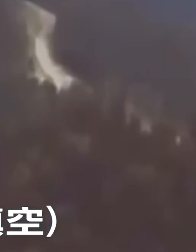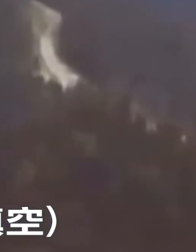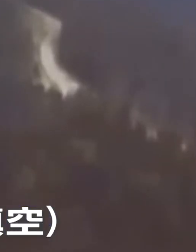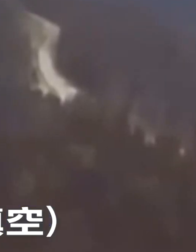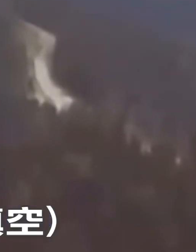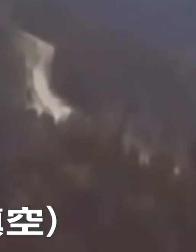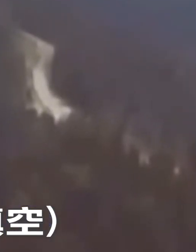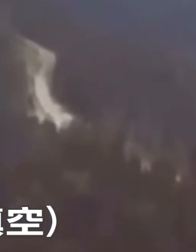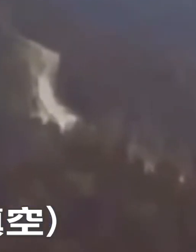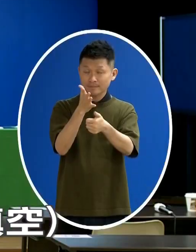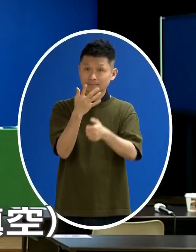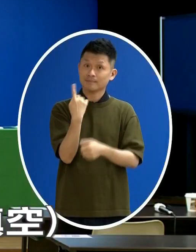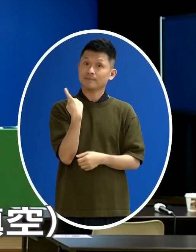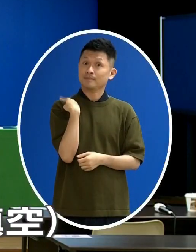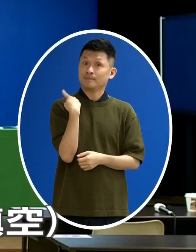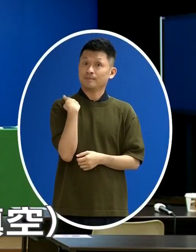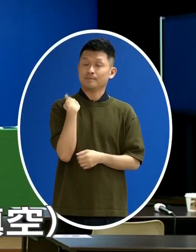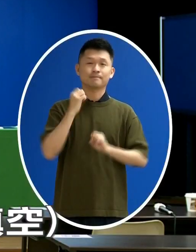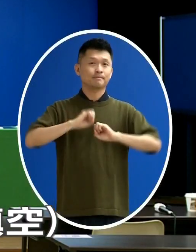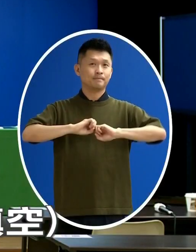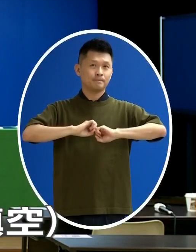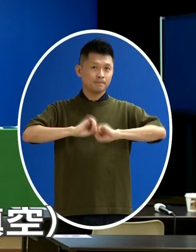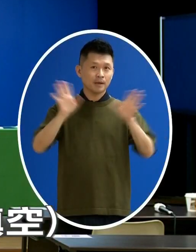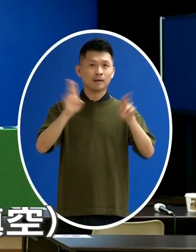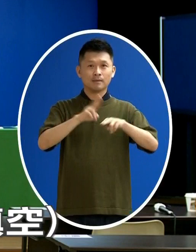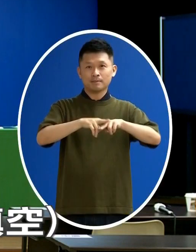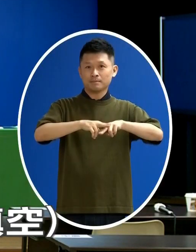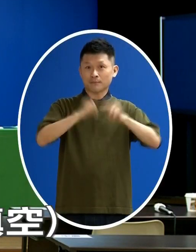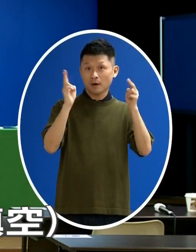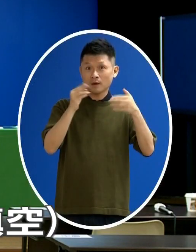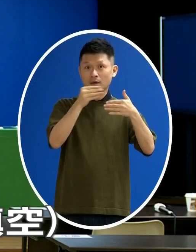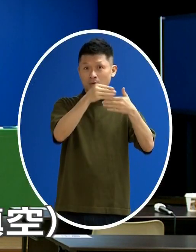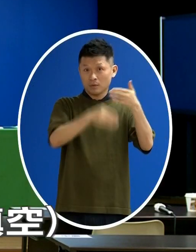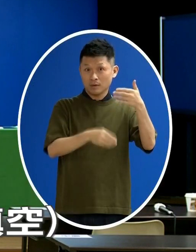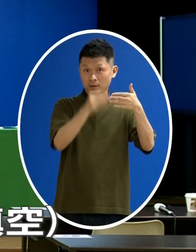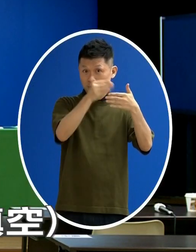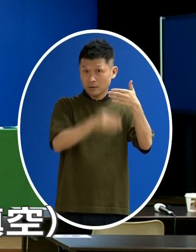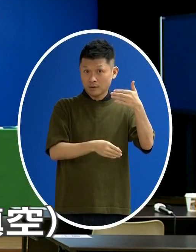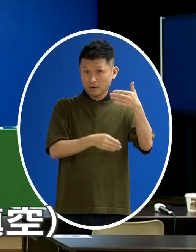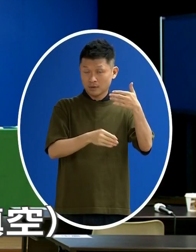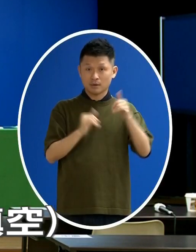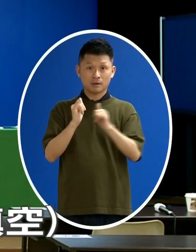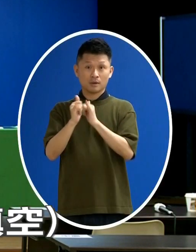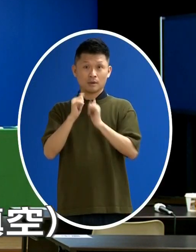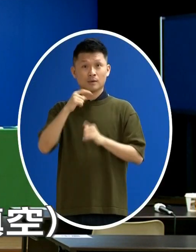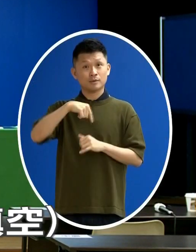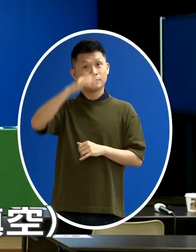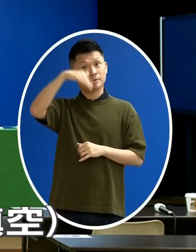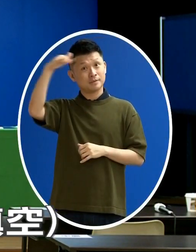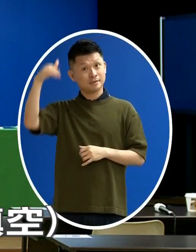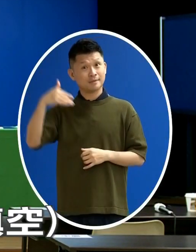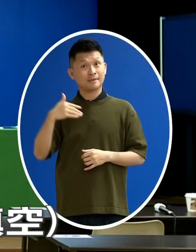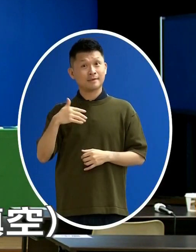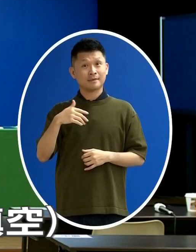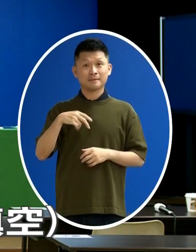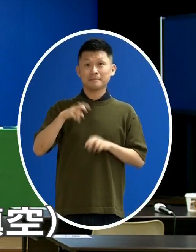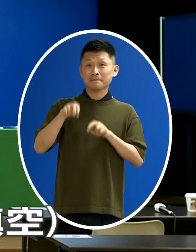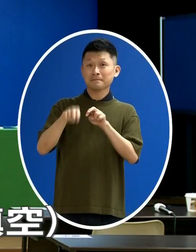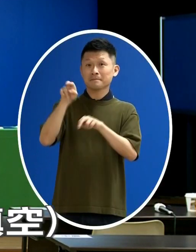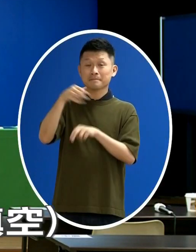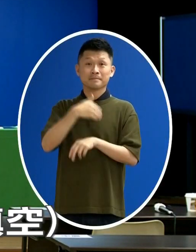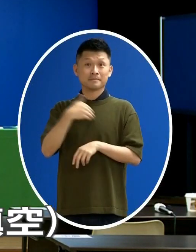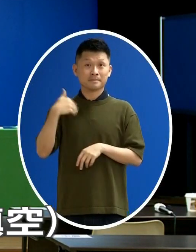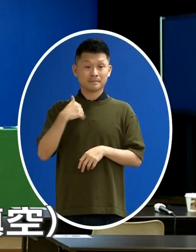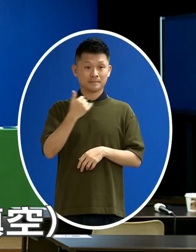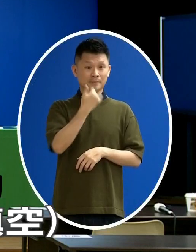题。 公布的解封的规定中，民众可以上山，但是却无法下海。那有